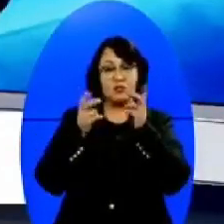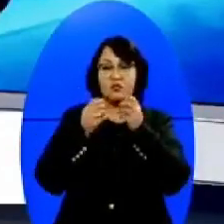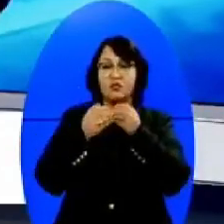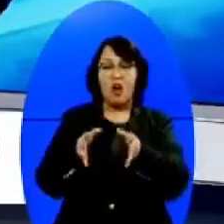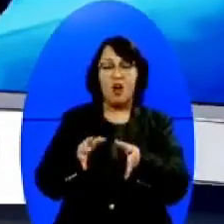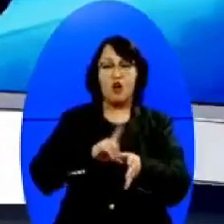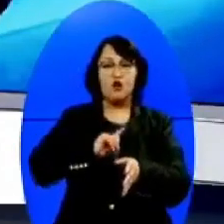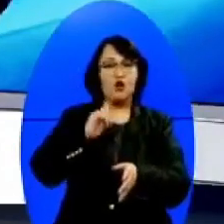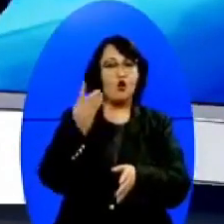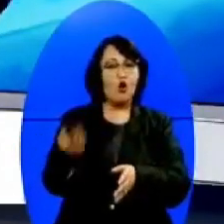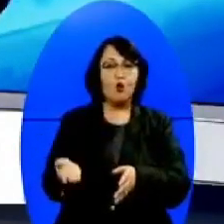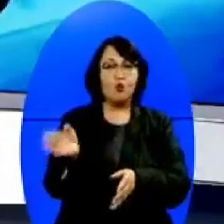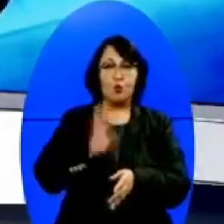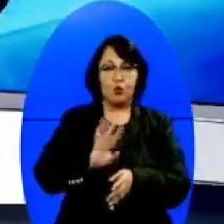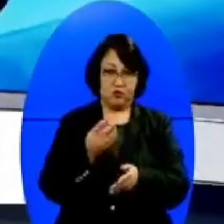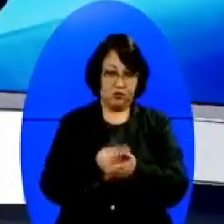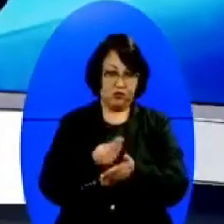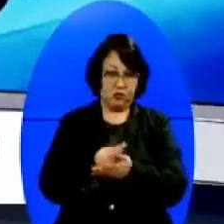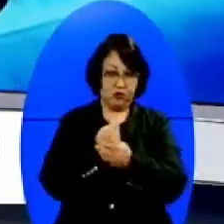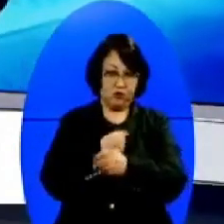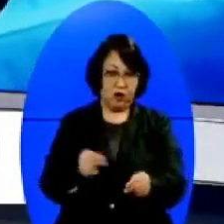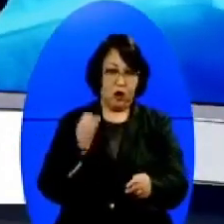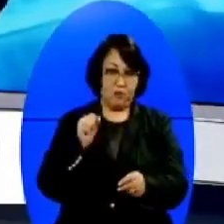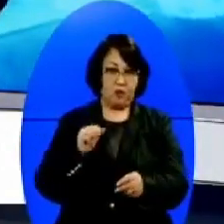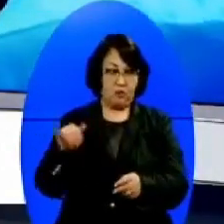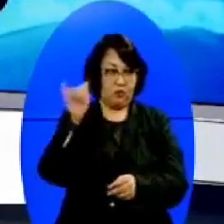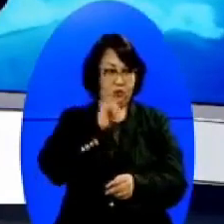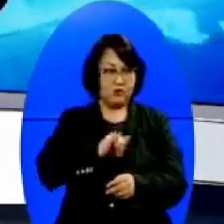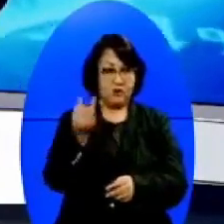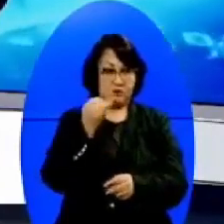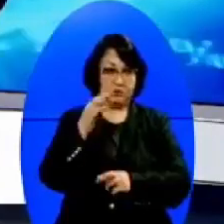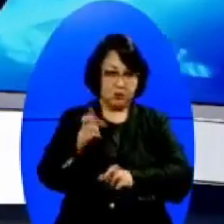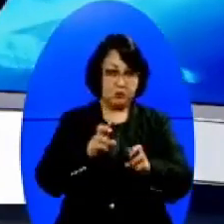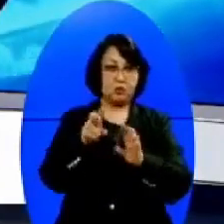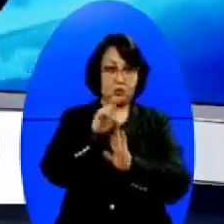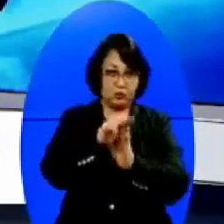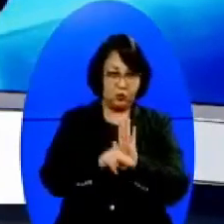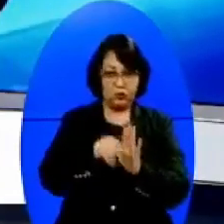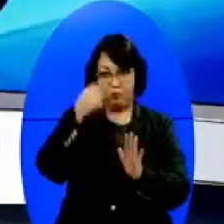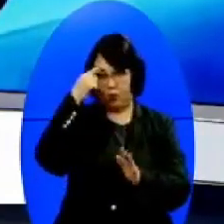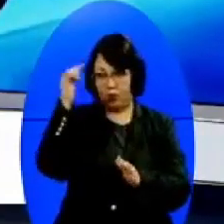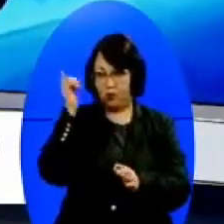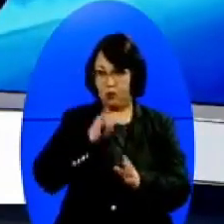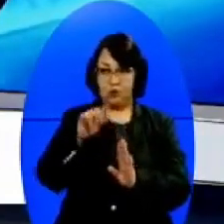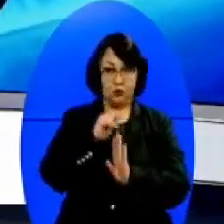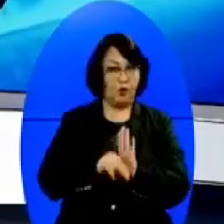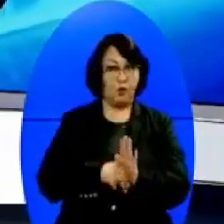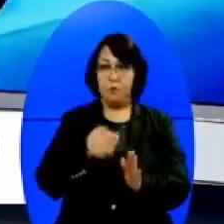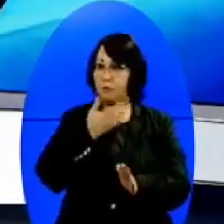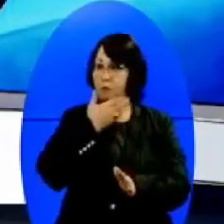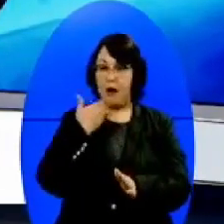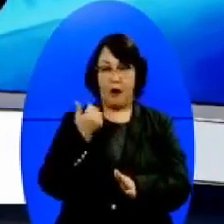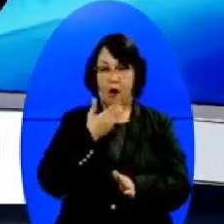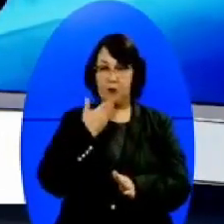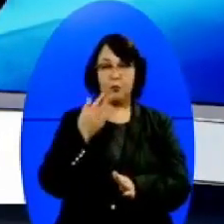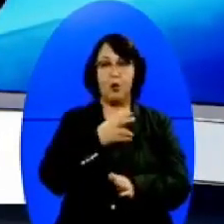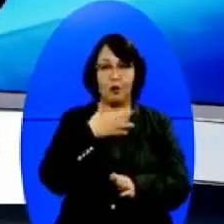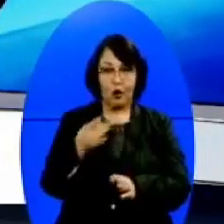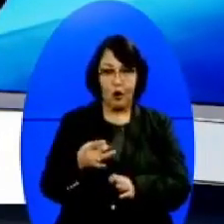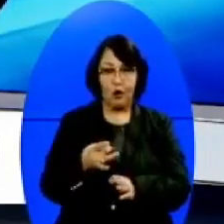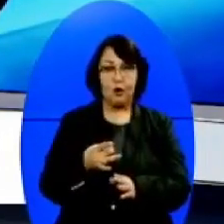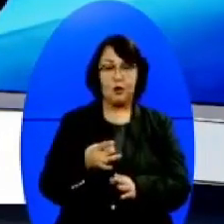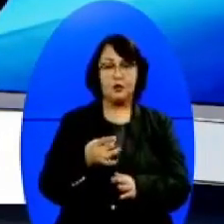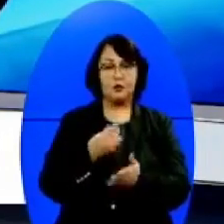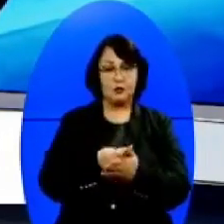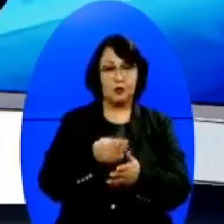чөлөөтэй Америкт ч гэсэн одоо ийм бизнесийн дүрм үйлчилдэг байна. За харин манай улсад ямар ч дүрмгүй бизнесийн загвар одоо байсаар байна. За